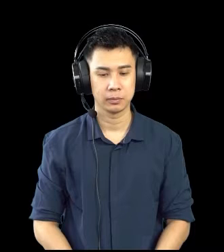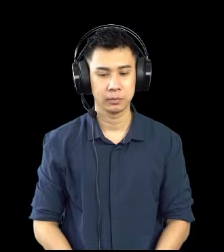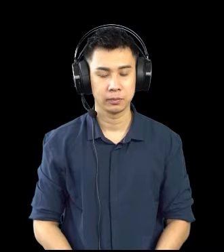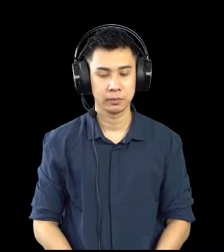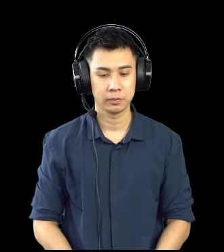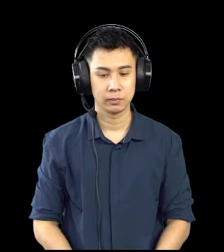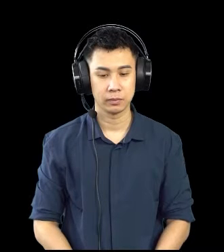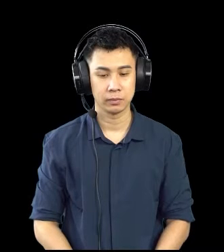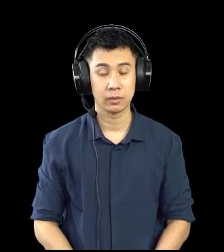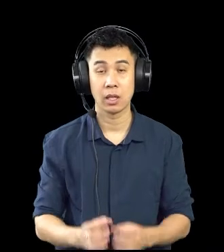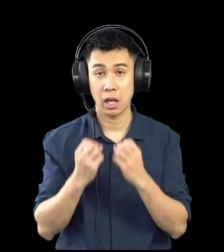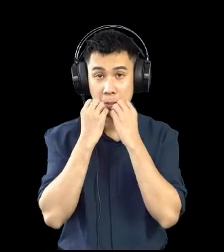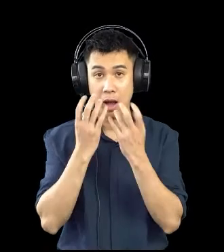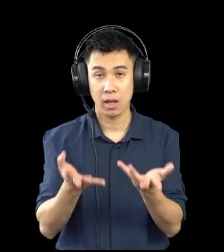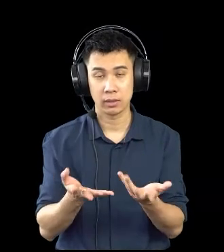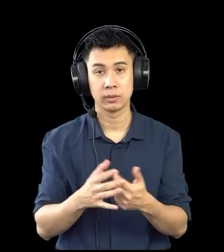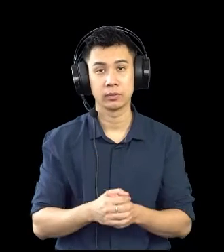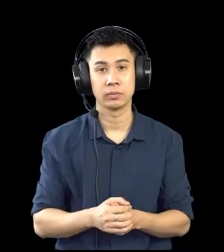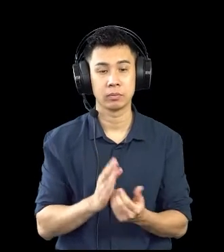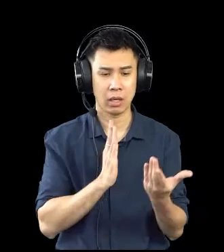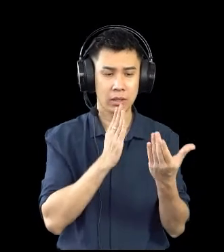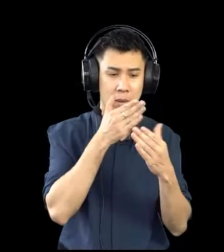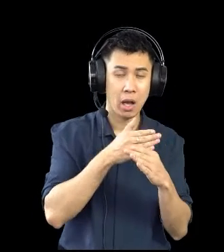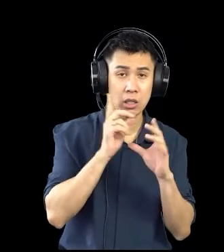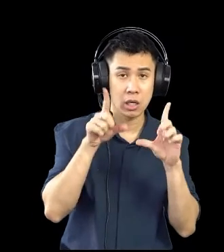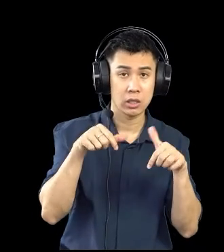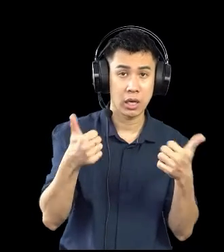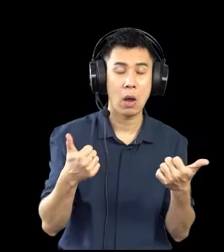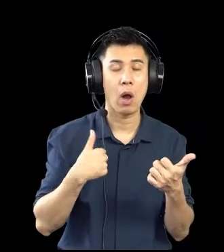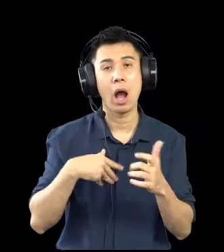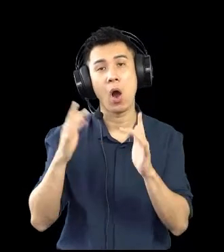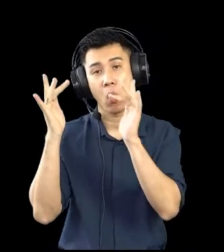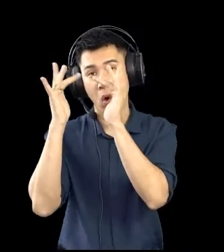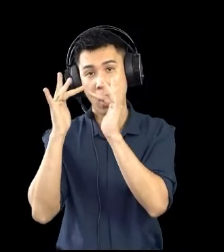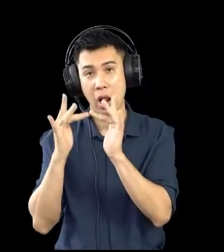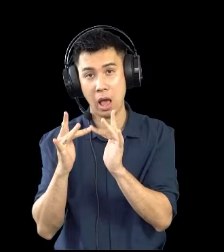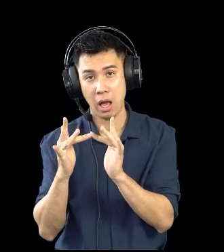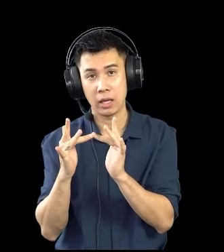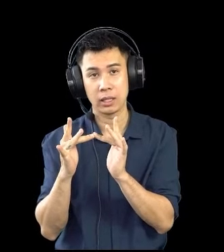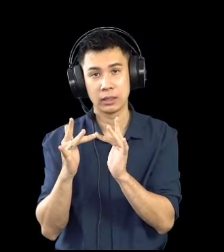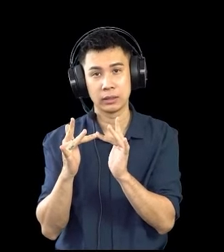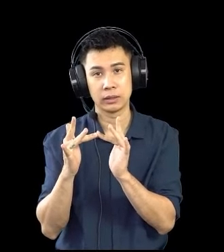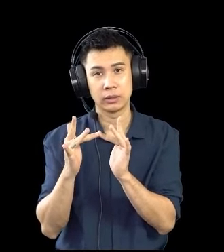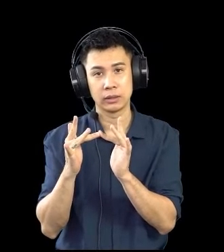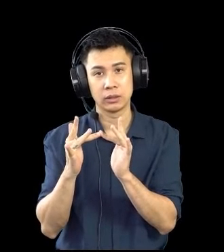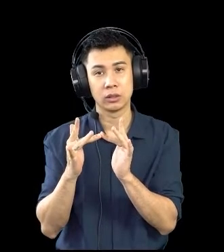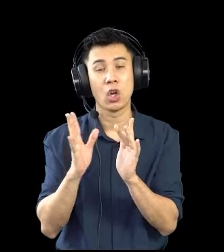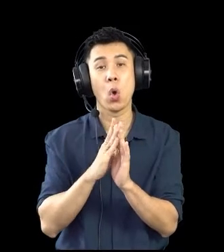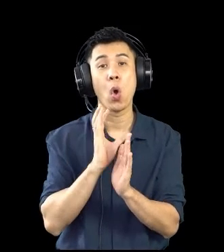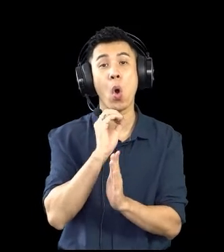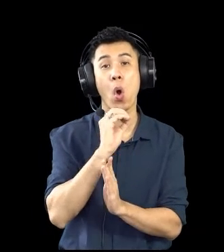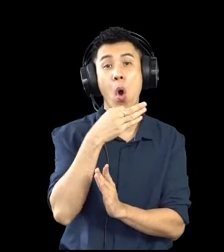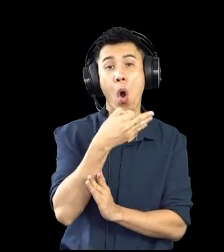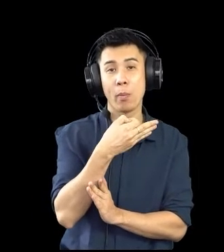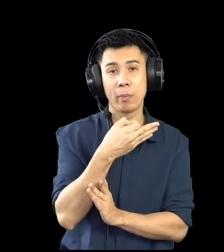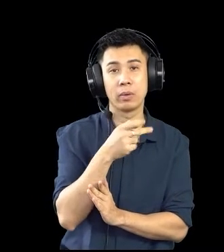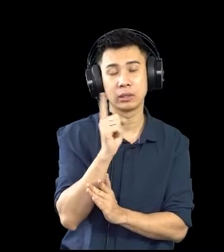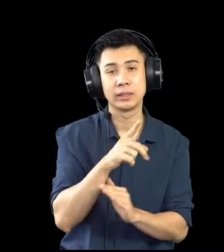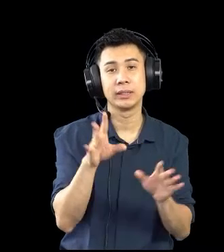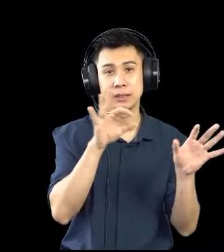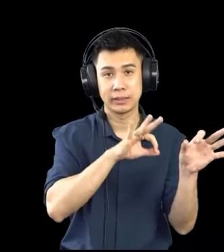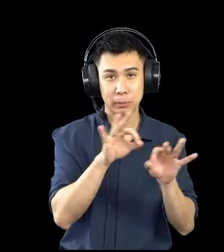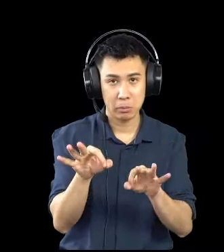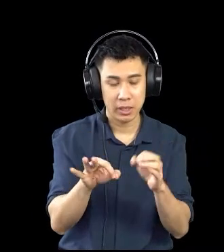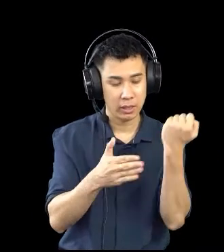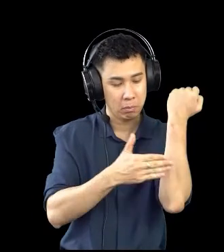Ok, chị cảm ơn. Có nghĩa là em tiếp cận bằng cách rằng là với cái online này ấy, thì offline thì các em tiếp cận ở những trường mà mình đã có là đối tượng đúng không? Thành phố Hồ Chí Minh và